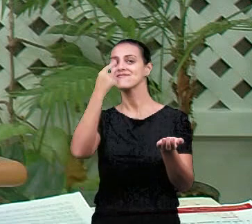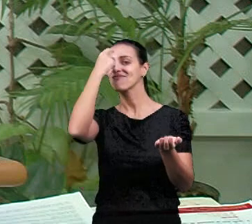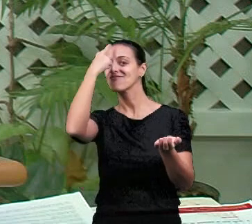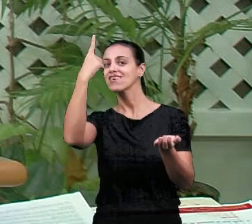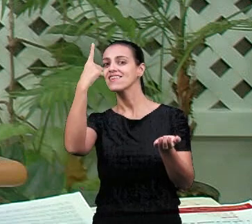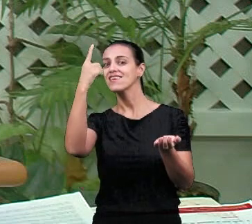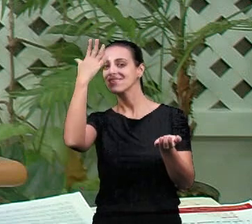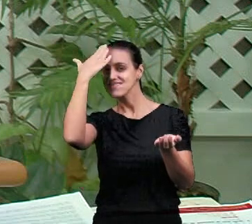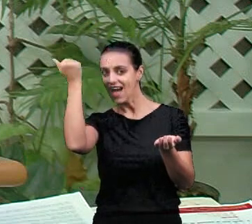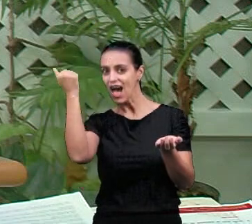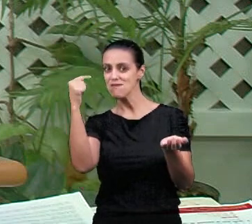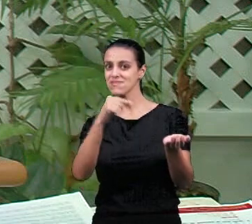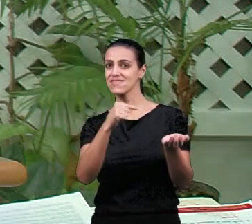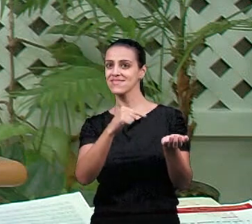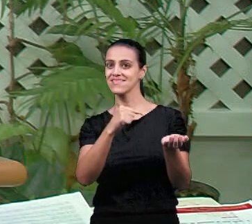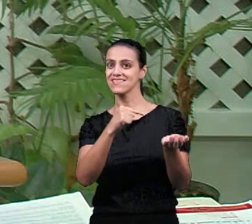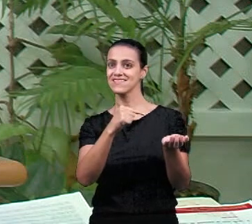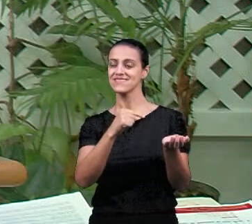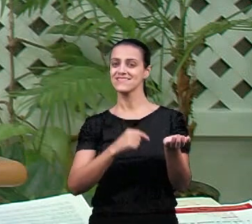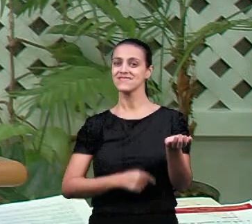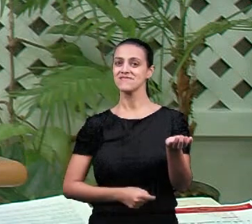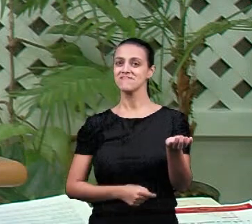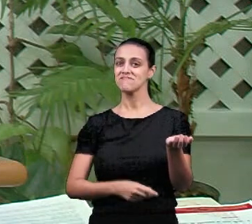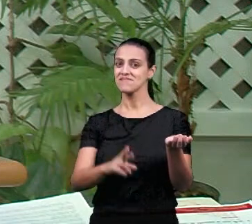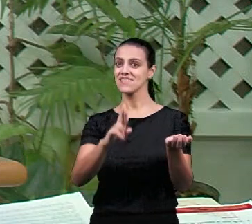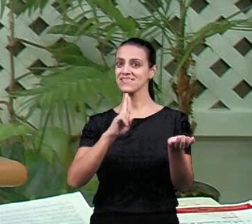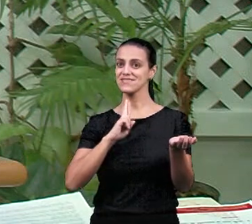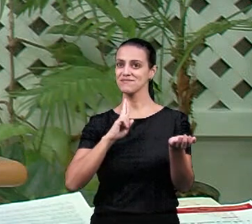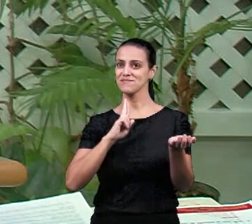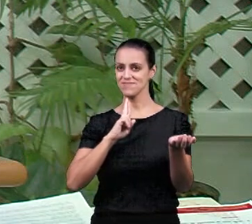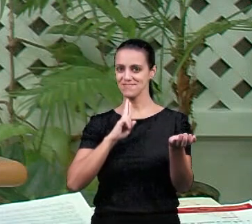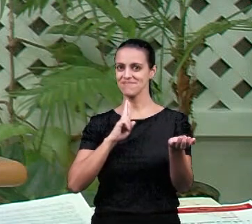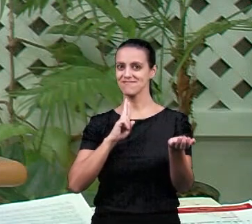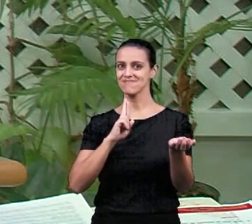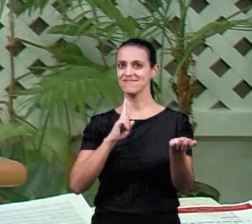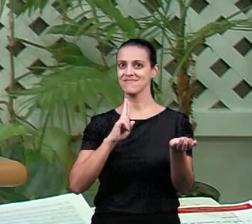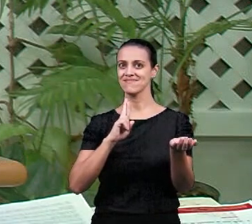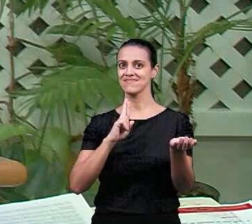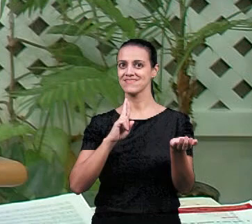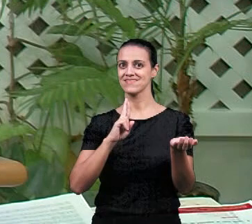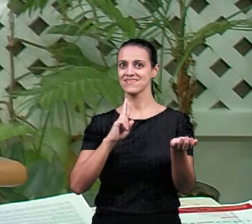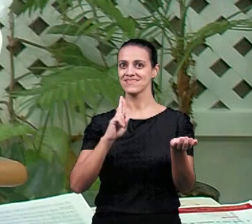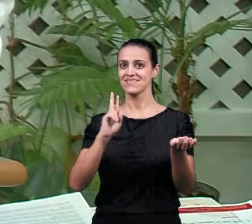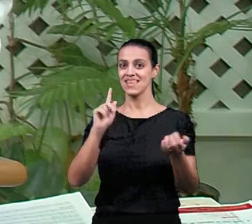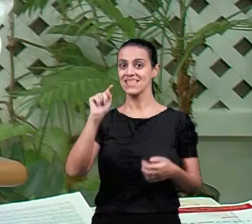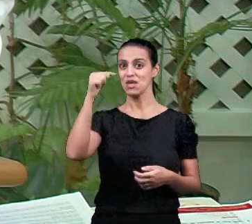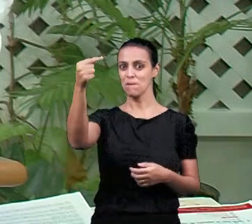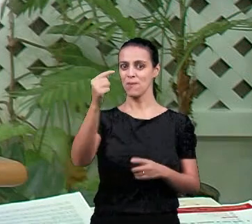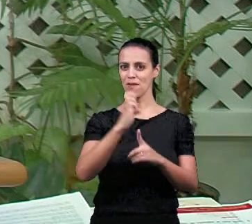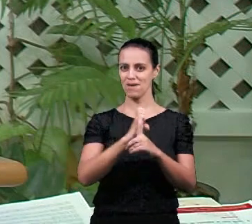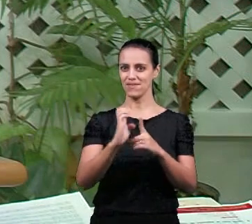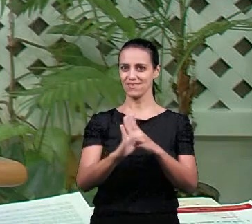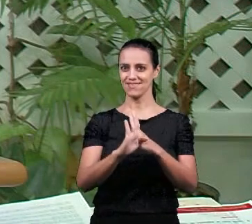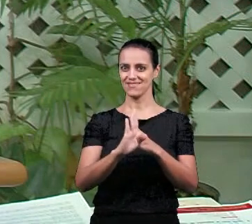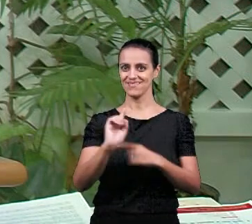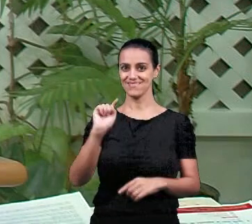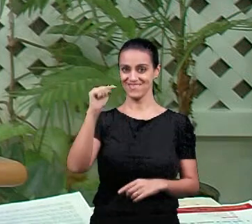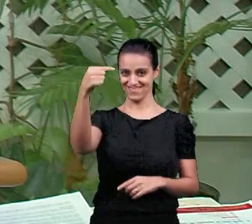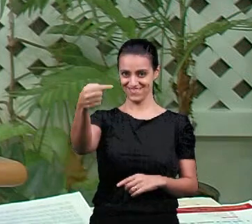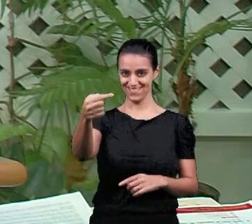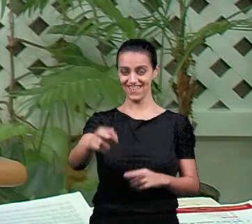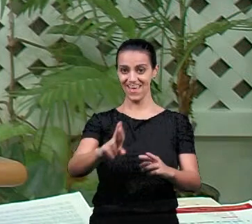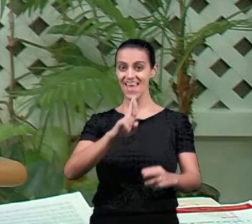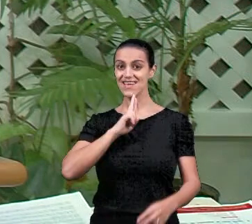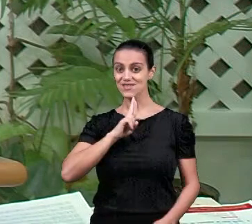Hein? Est-ce que vous savez qu'est-ce que c'est ça? J'aimerais que vous puissiez répondre là, pour la prochaine école biblique dominicale